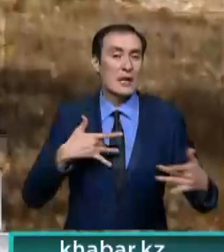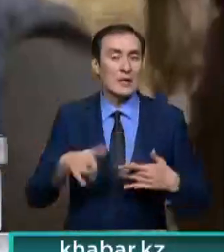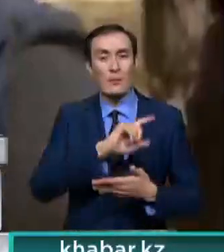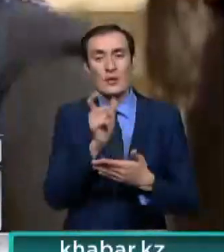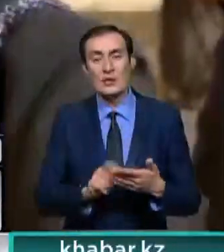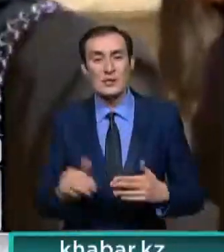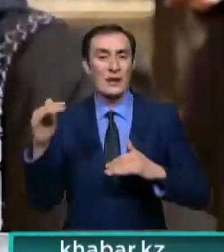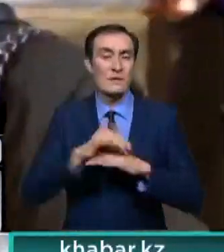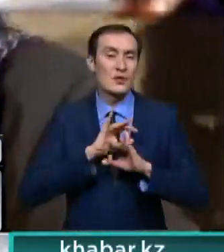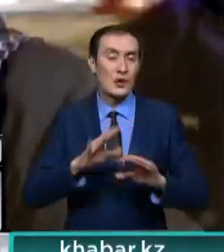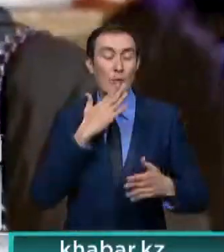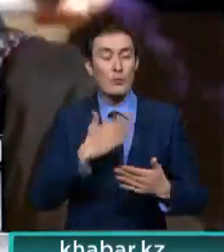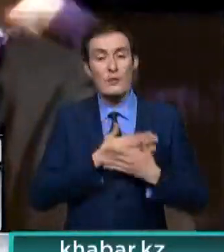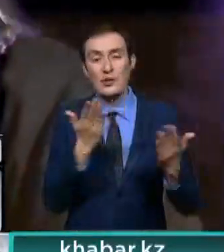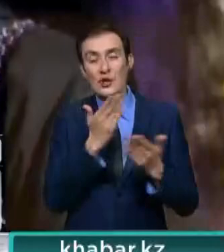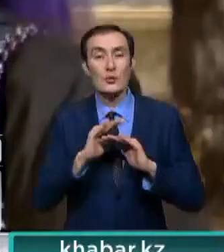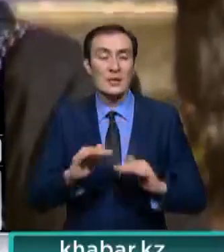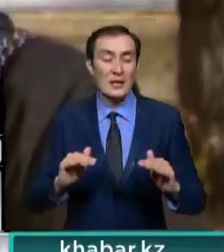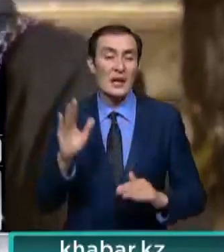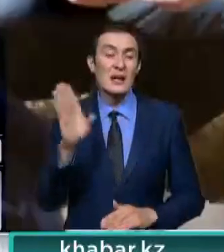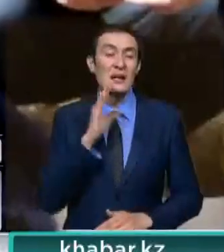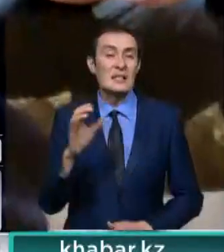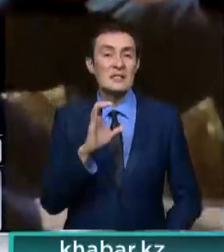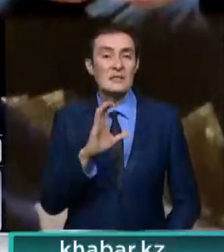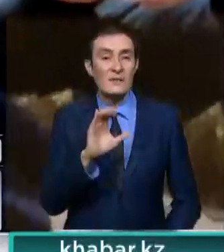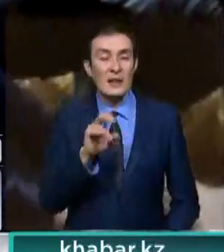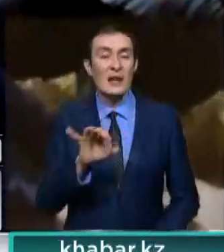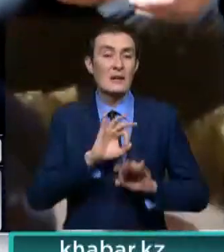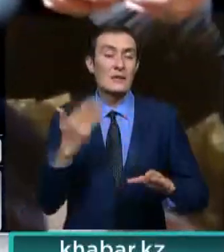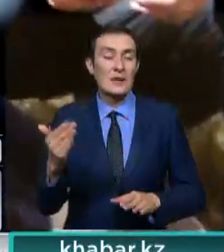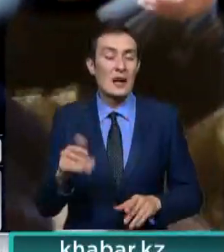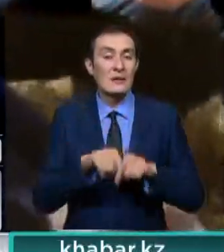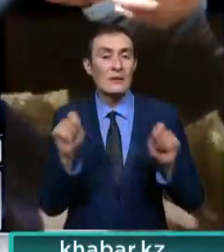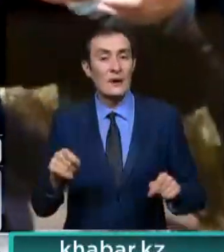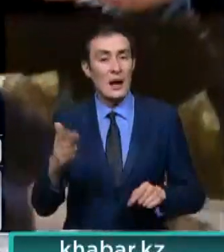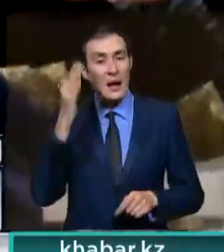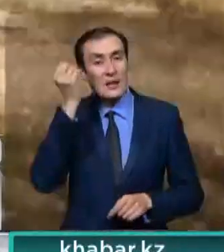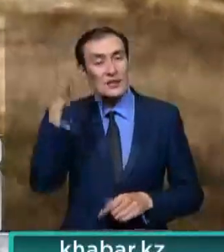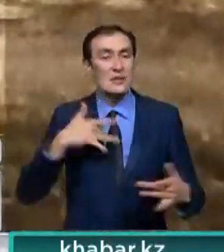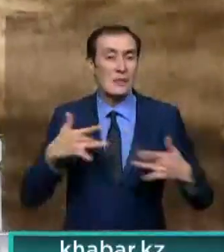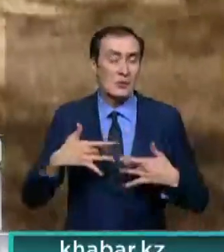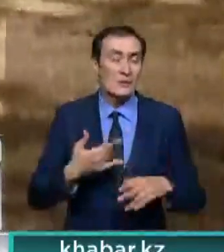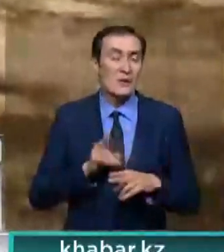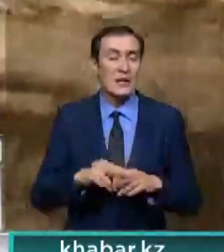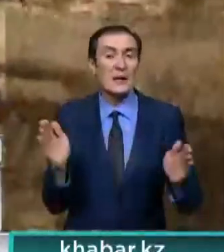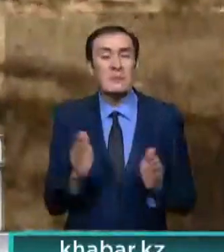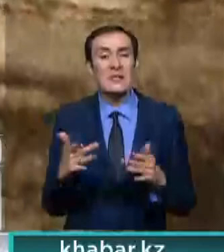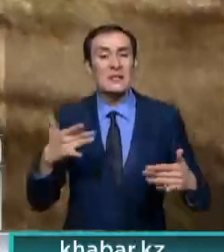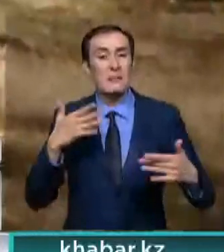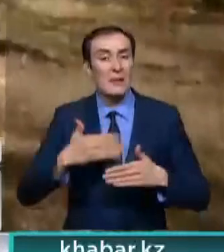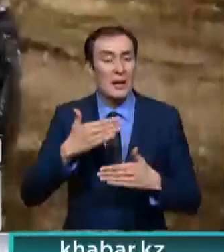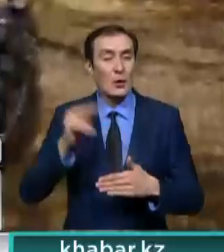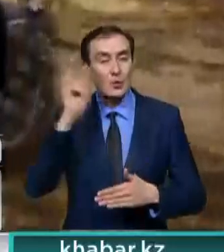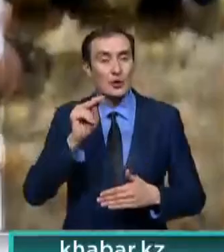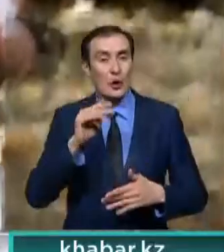поэтические вечера. Любовь к чтению детям Светлана Дрозовская прививает, раскрывая их артистические способности. Каждый урок – это мини-спектакль, где школьники